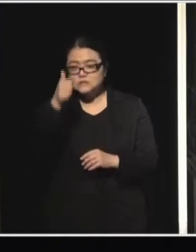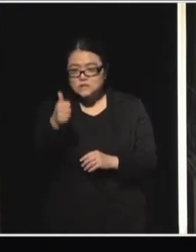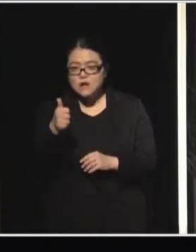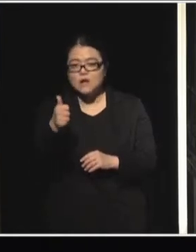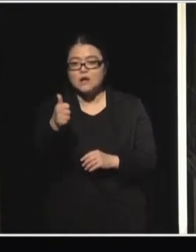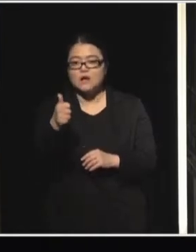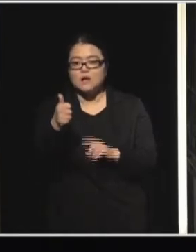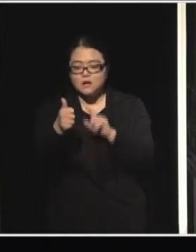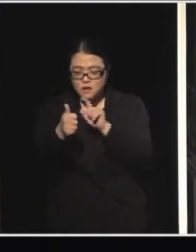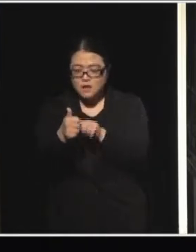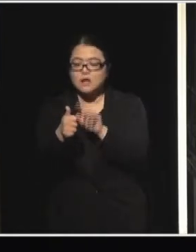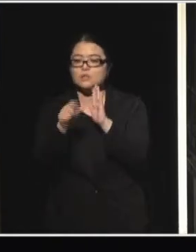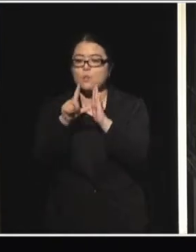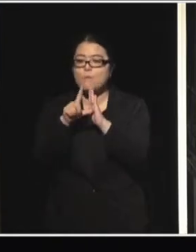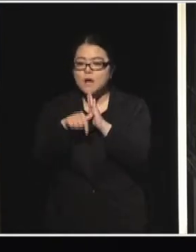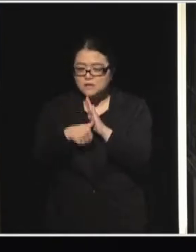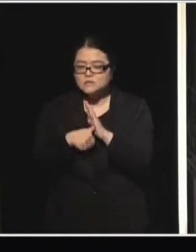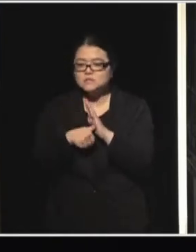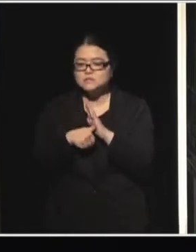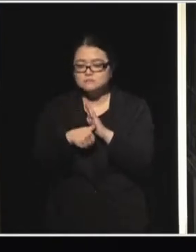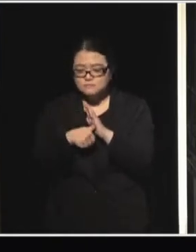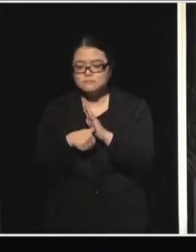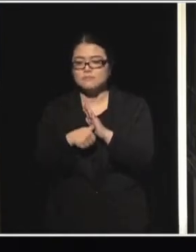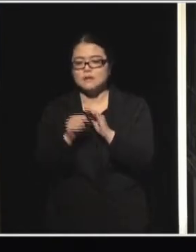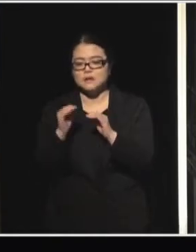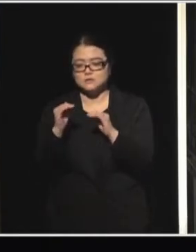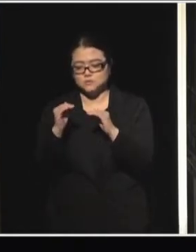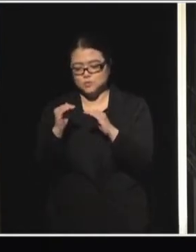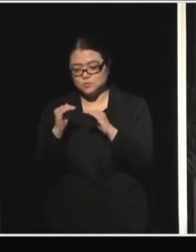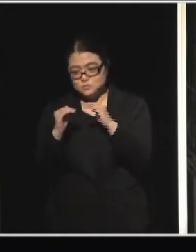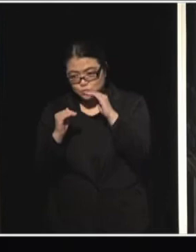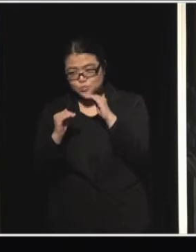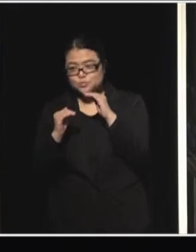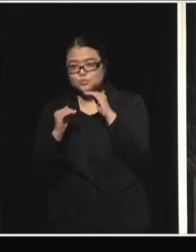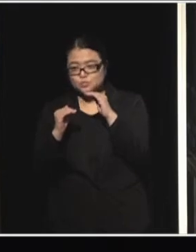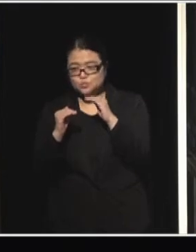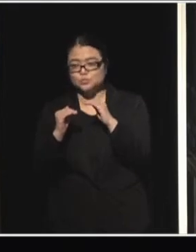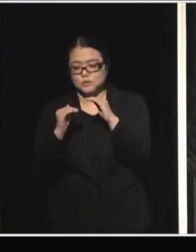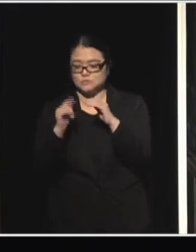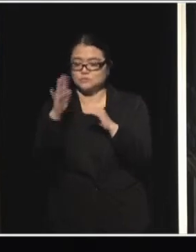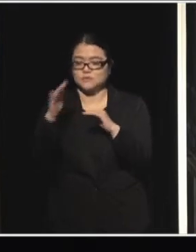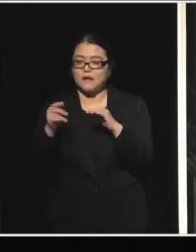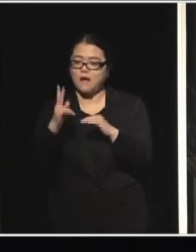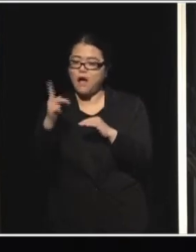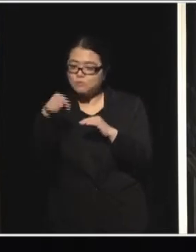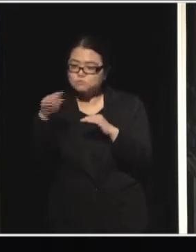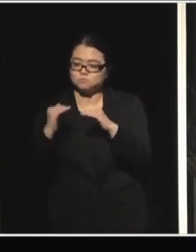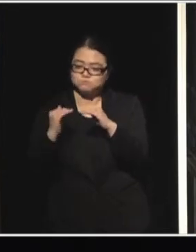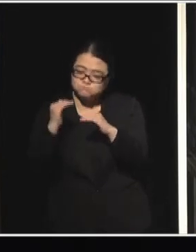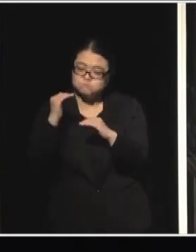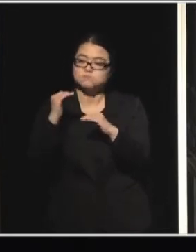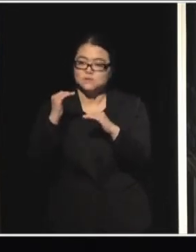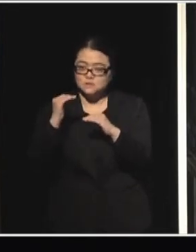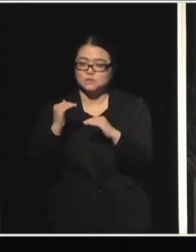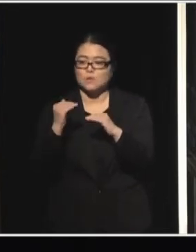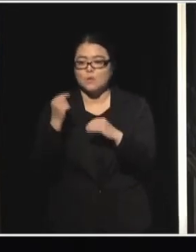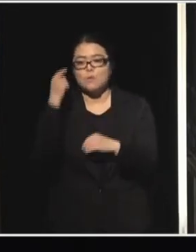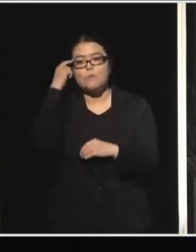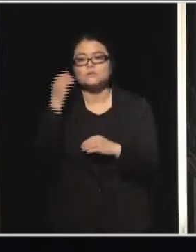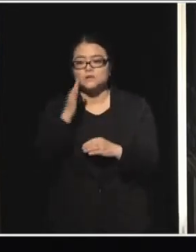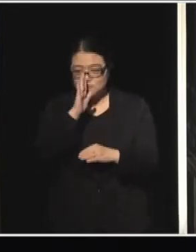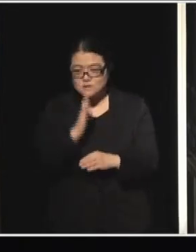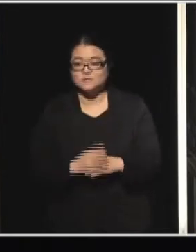や高いという感じに思って頂いて良いかなと思いますではもう一つの心配事では実際あの